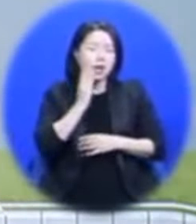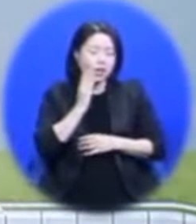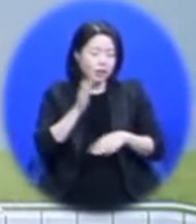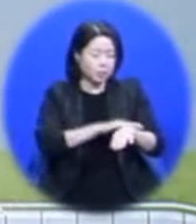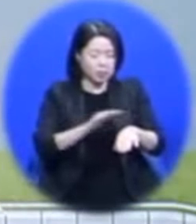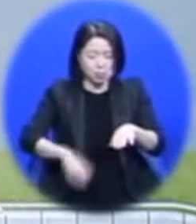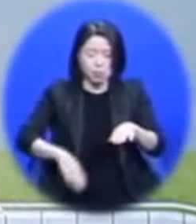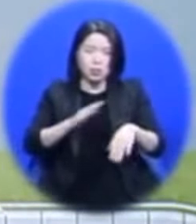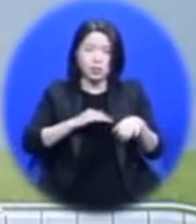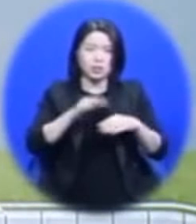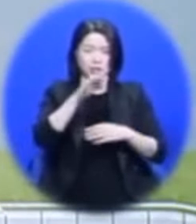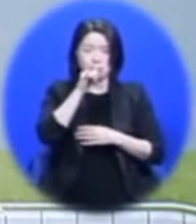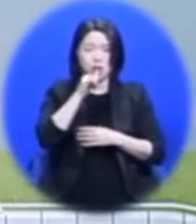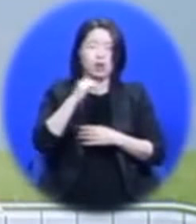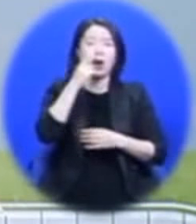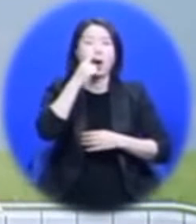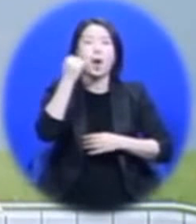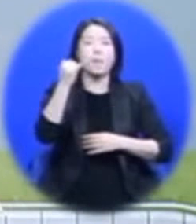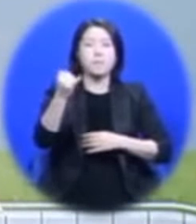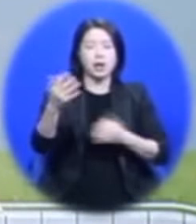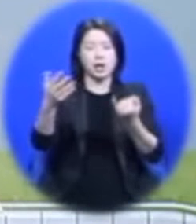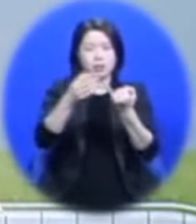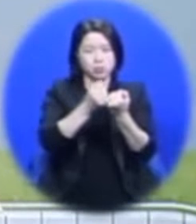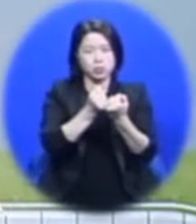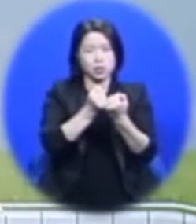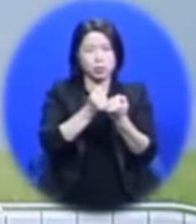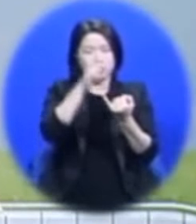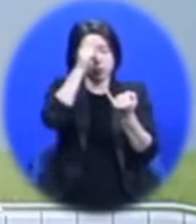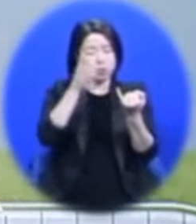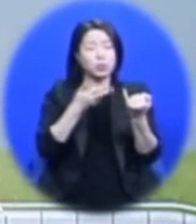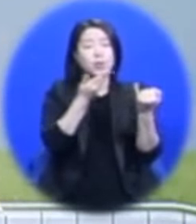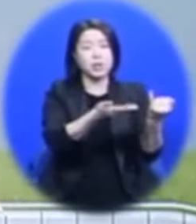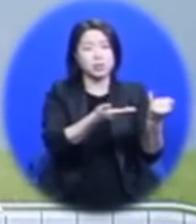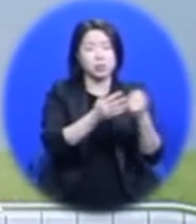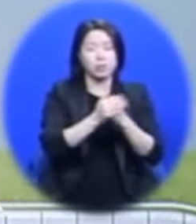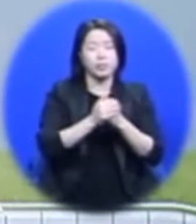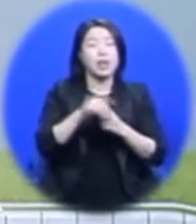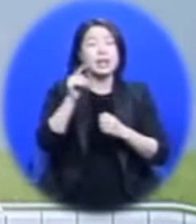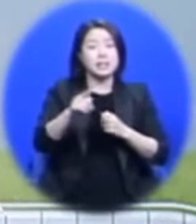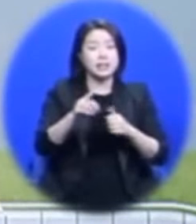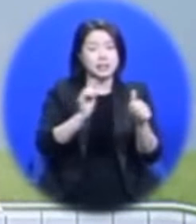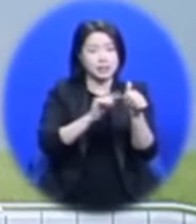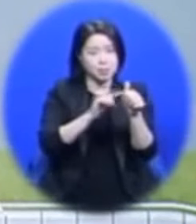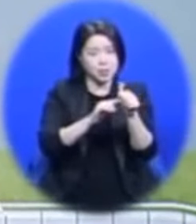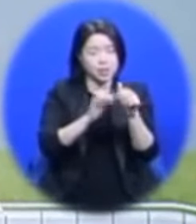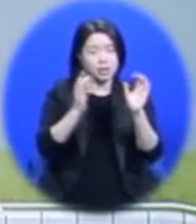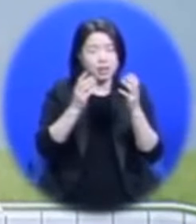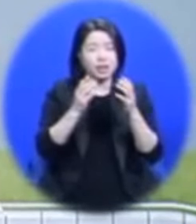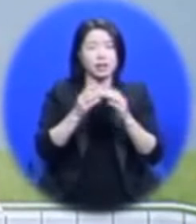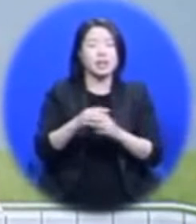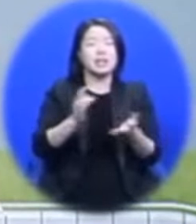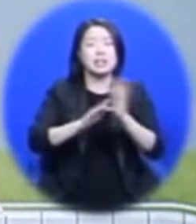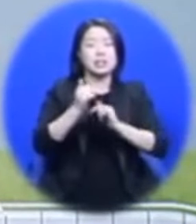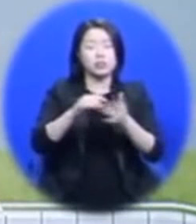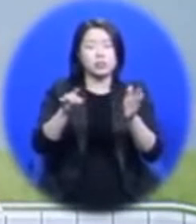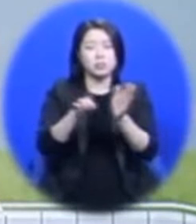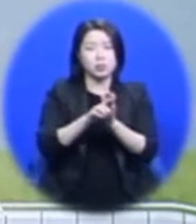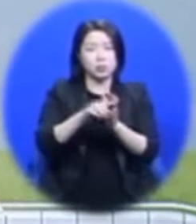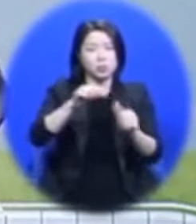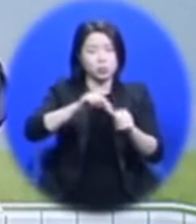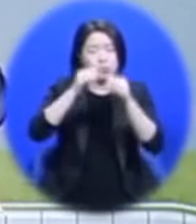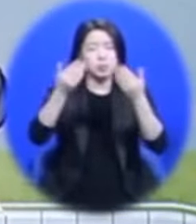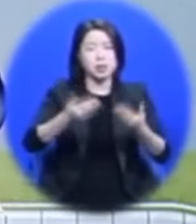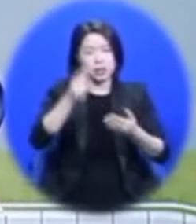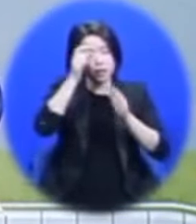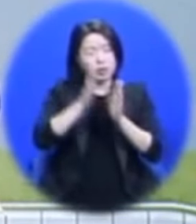엄마가 붙잡고 기도해 줘요. 그 게리슨 존스가 예수 믿고 구원받게 되도록. 그리고